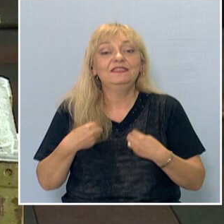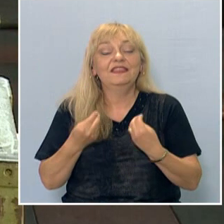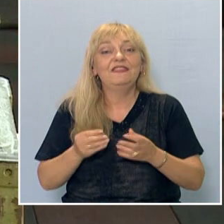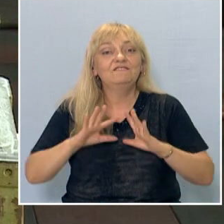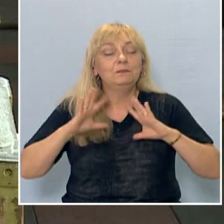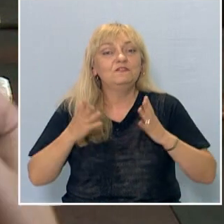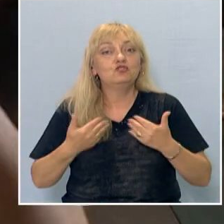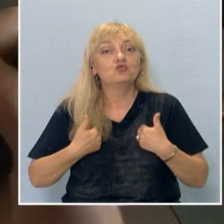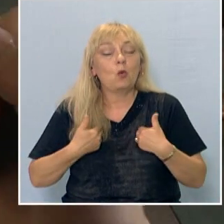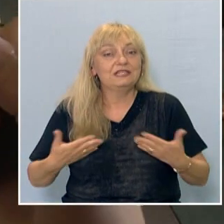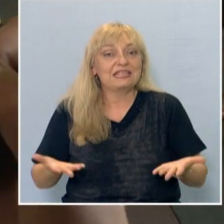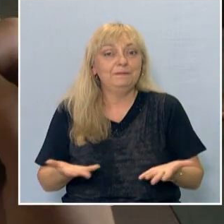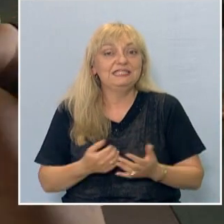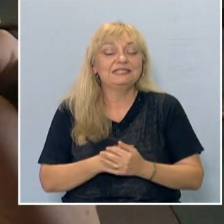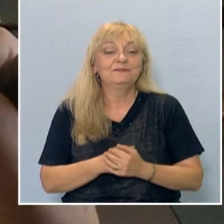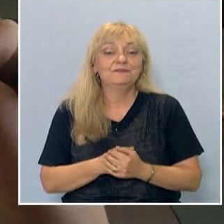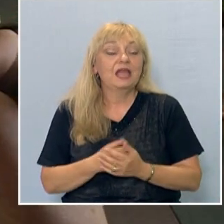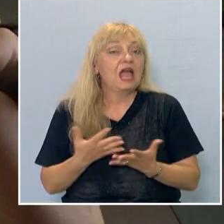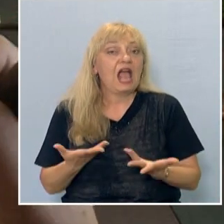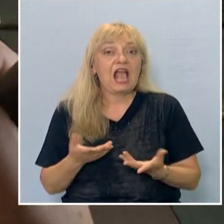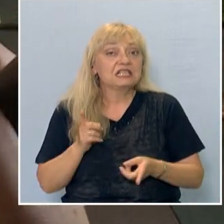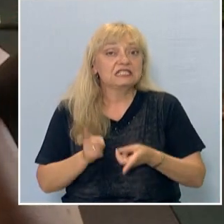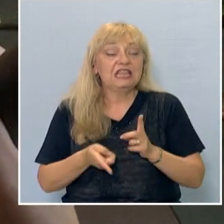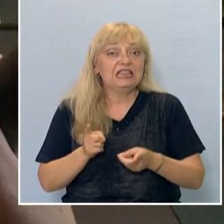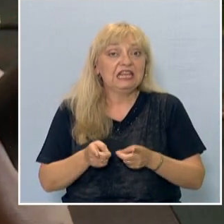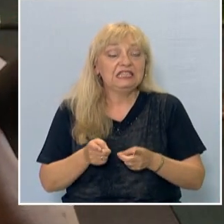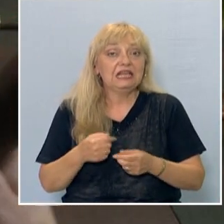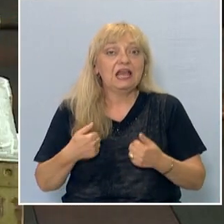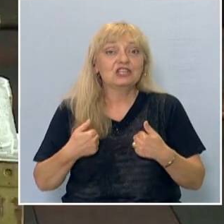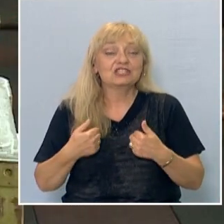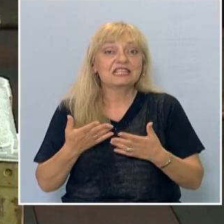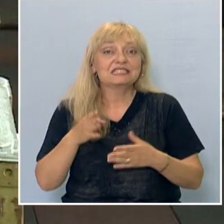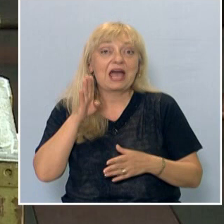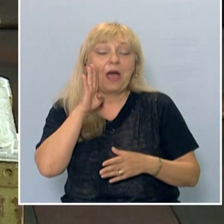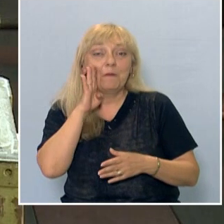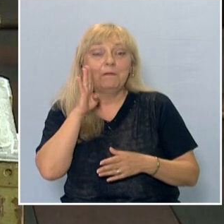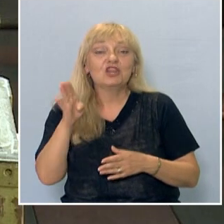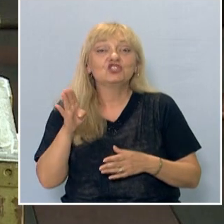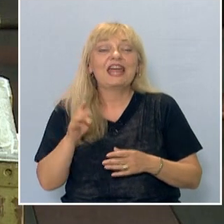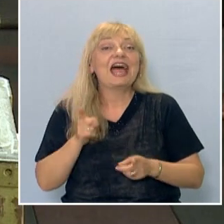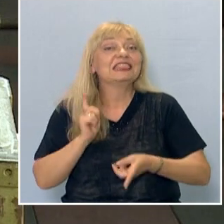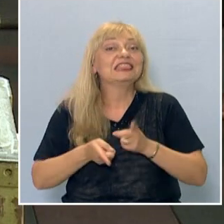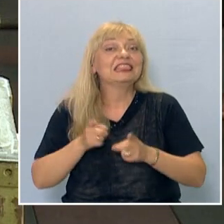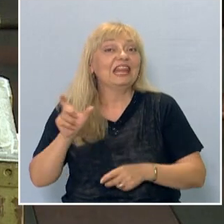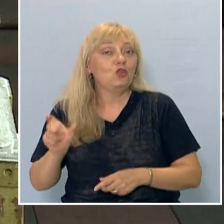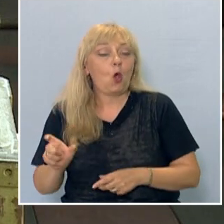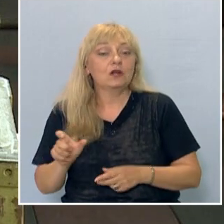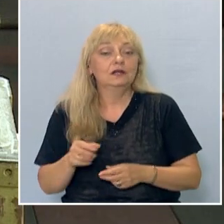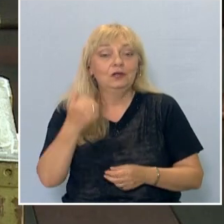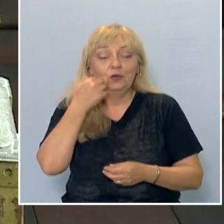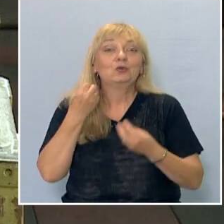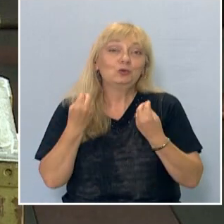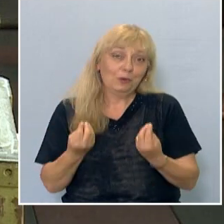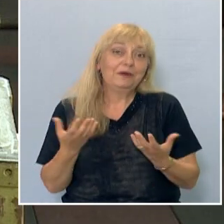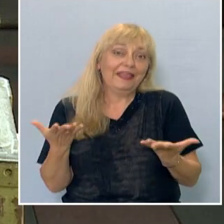си. А как се тренира с баща треньор? Еми, добре,